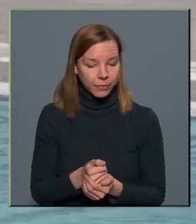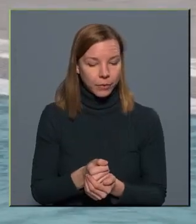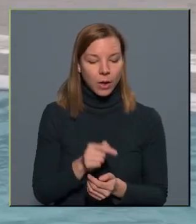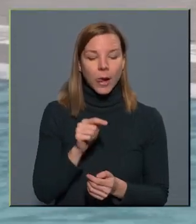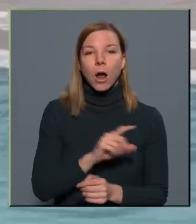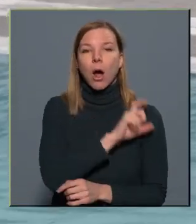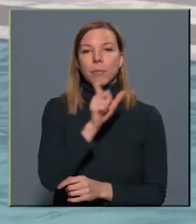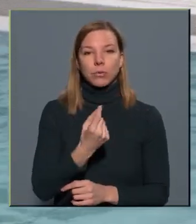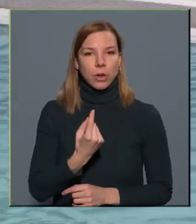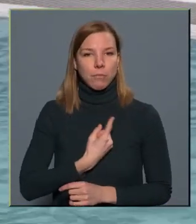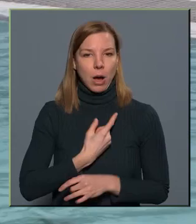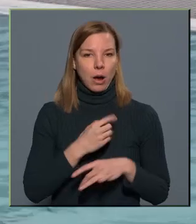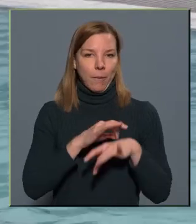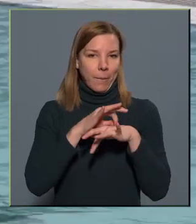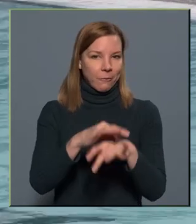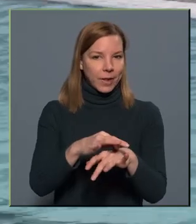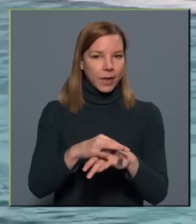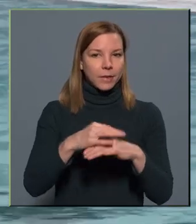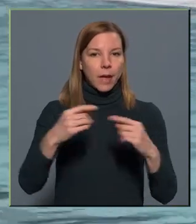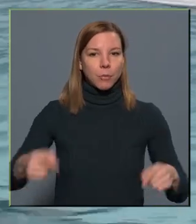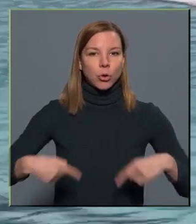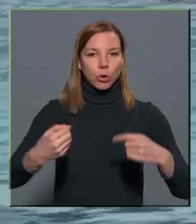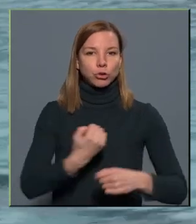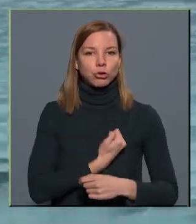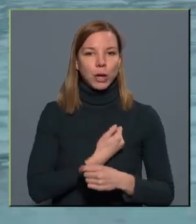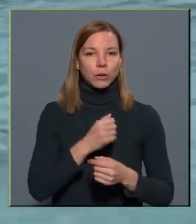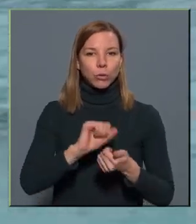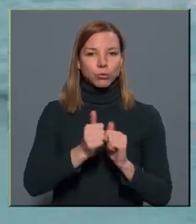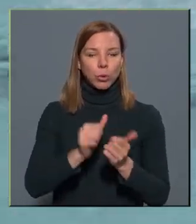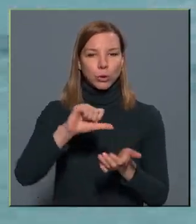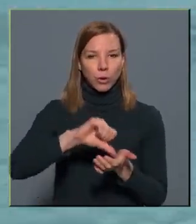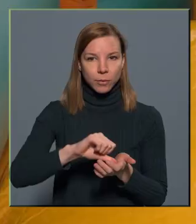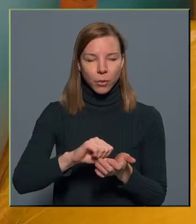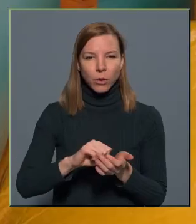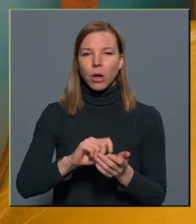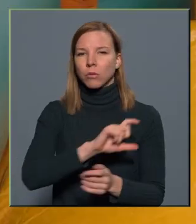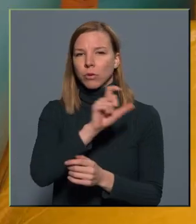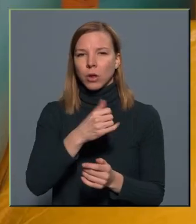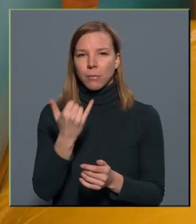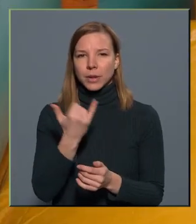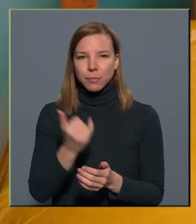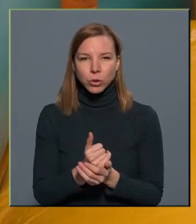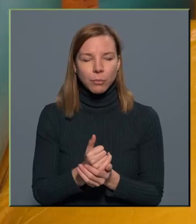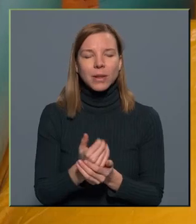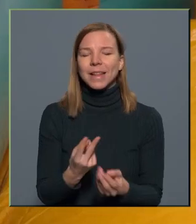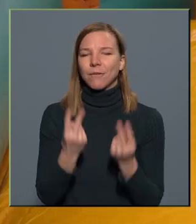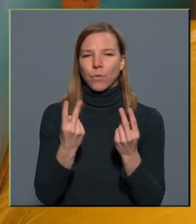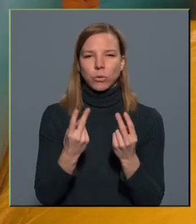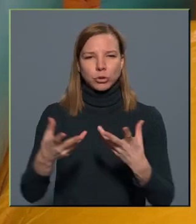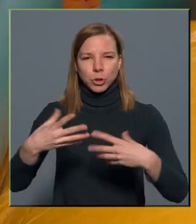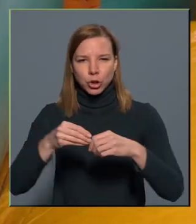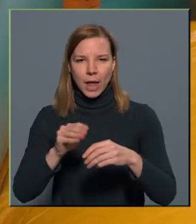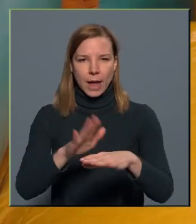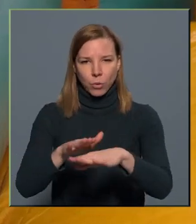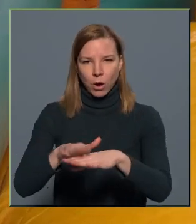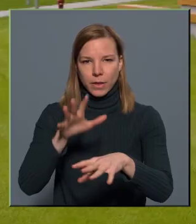Sándor Sportközpont vezetője, mindig kihangsúlyozom, hogy a legfontosabb, hogy a családokat tudjuk megszólítani. Gyakorló családapaként én is így gondolom, hogy nyilván, hogyha az